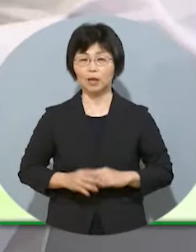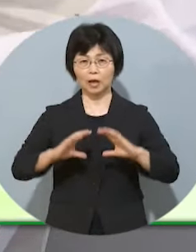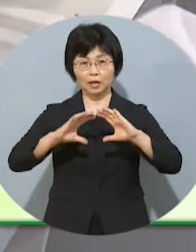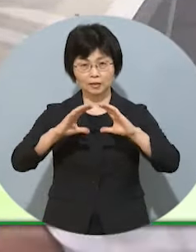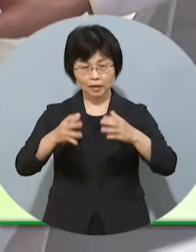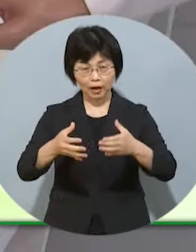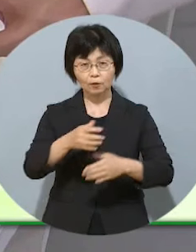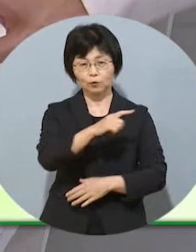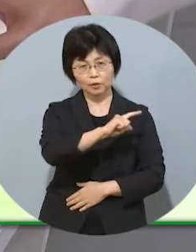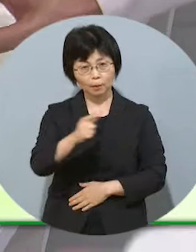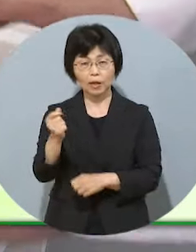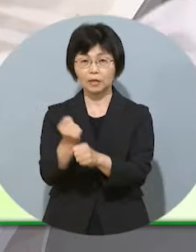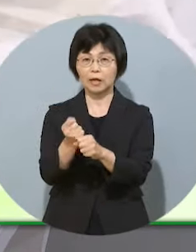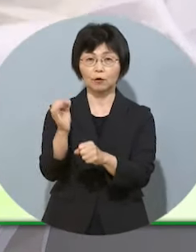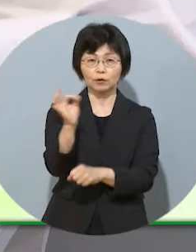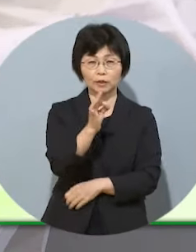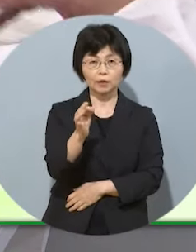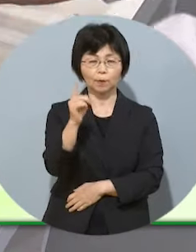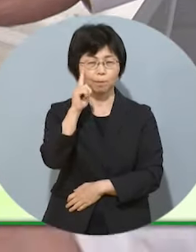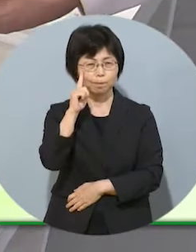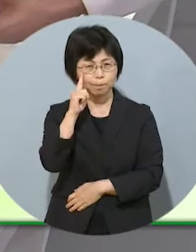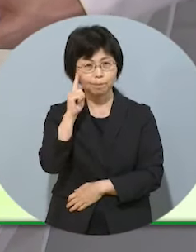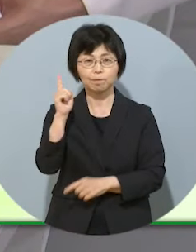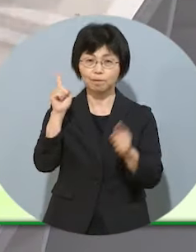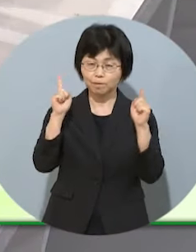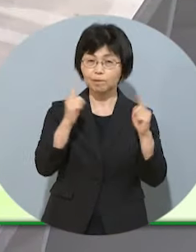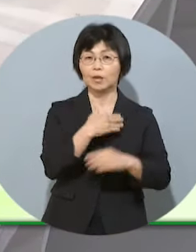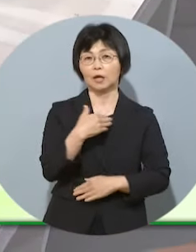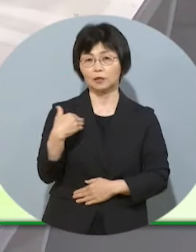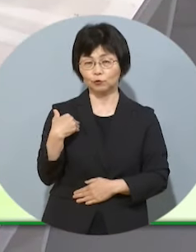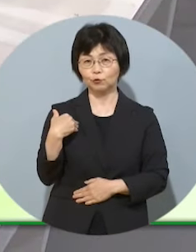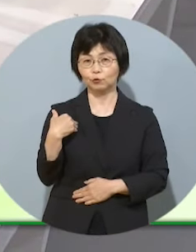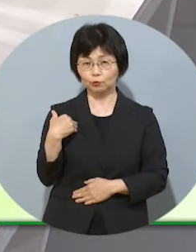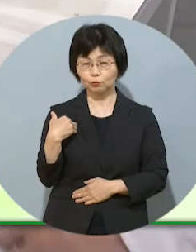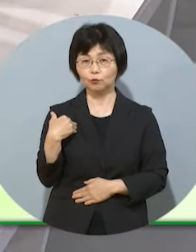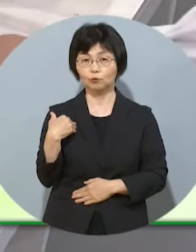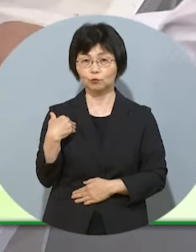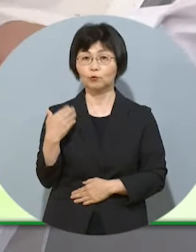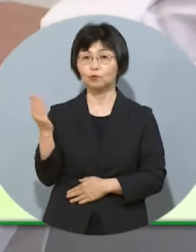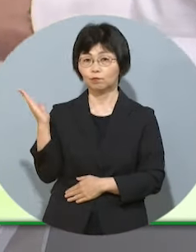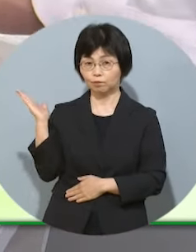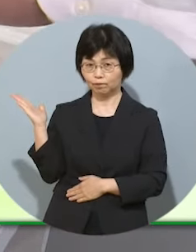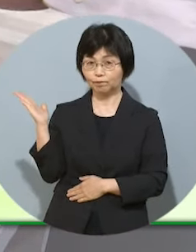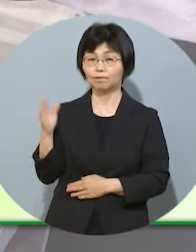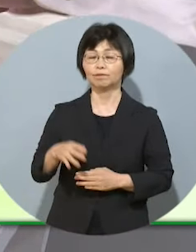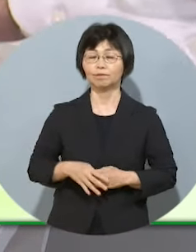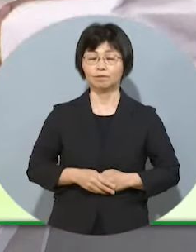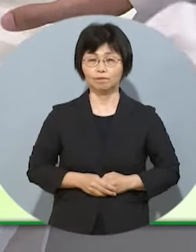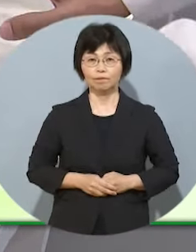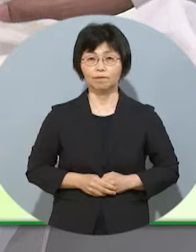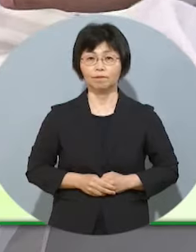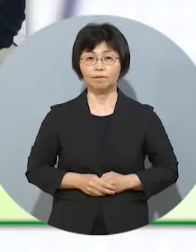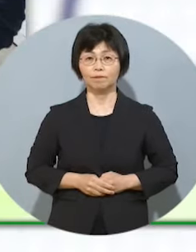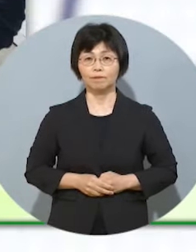世界のさまざまな作品をプレイ、オーディオゲームアーカイブプラス、